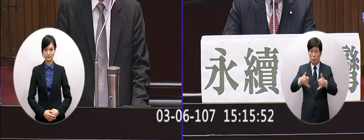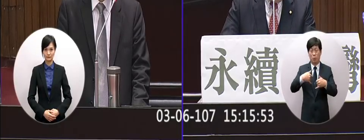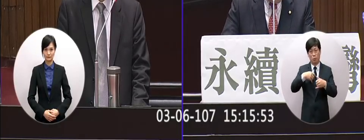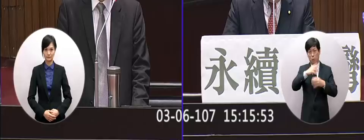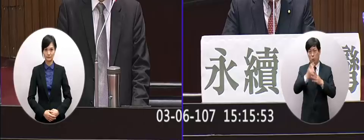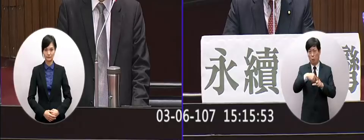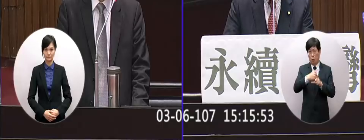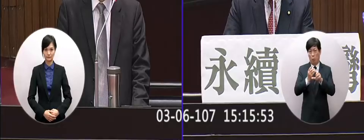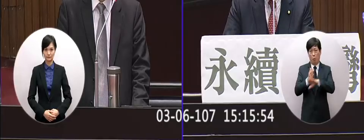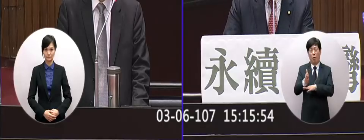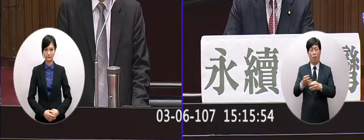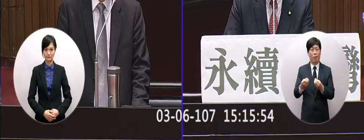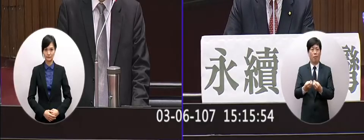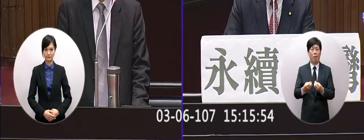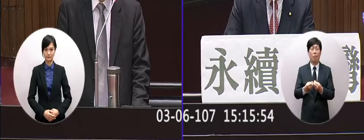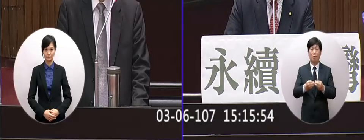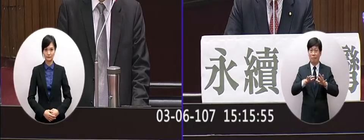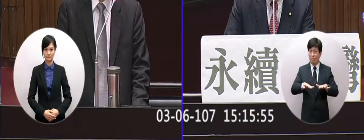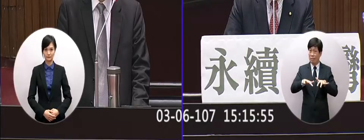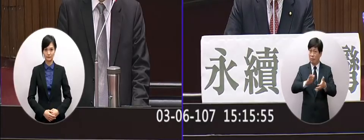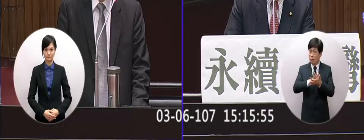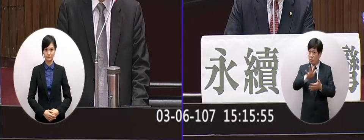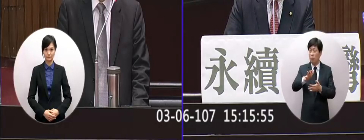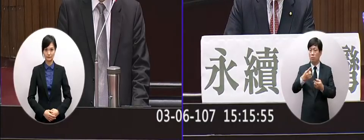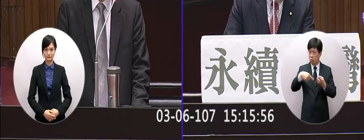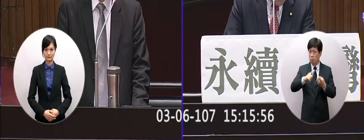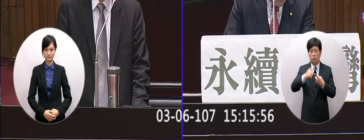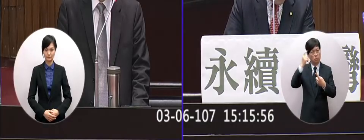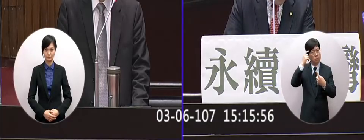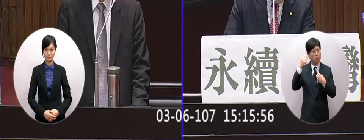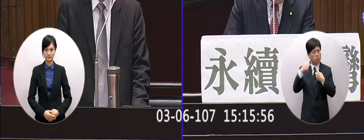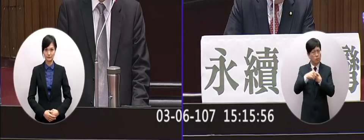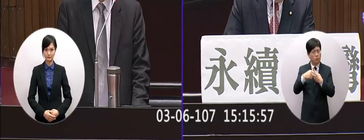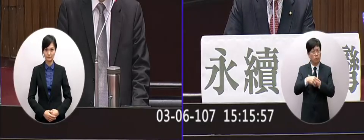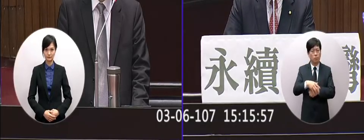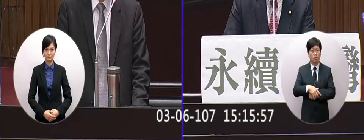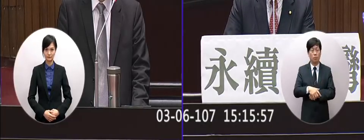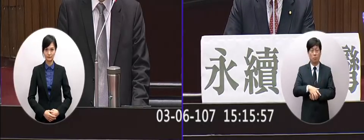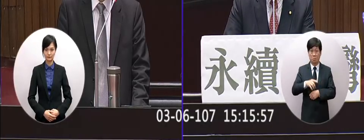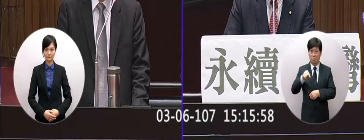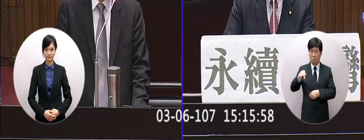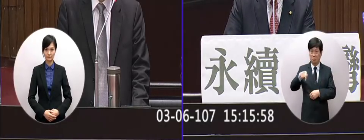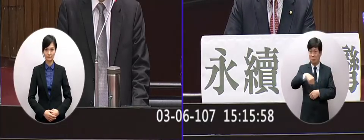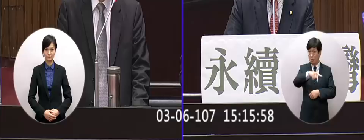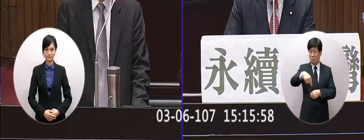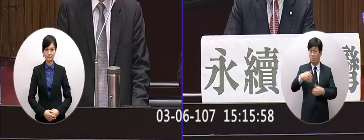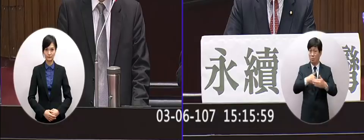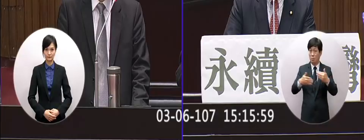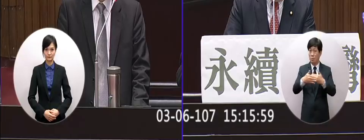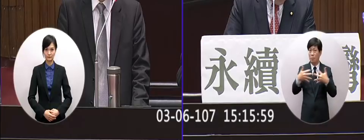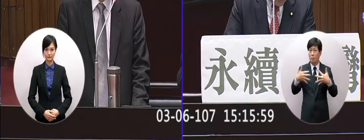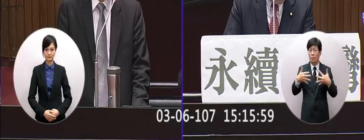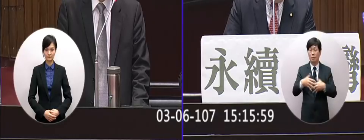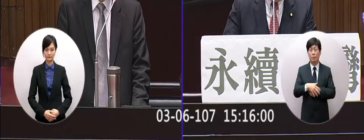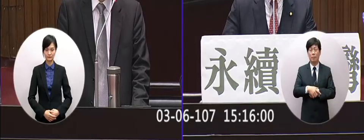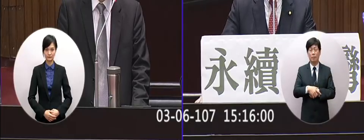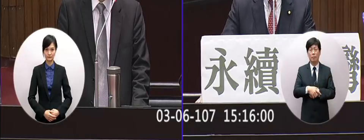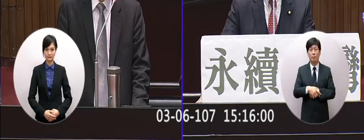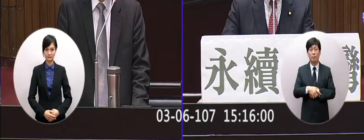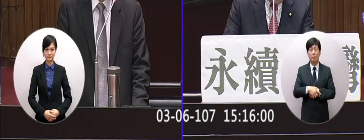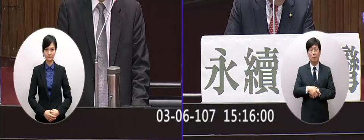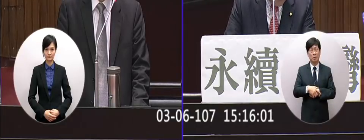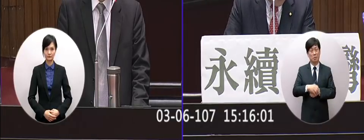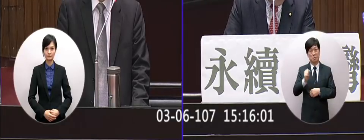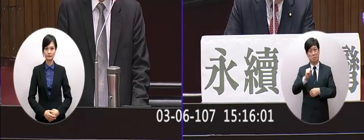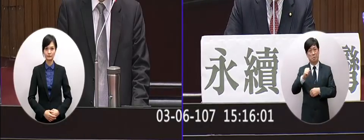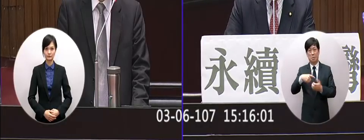况。所以未来在这一次地震后，应该要彻底的去看一看这些交通的问题。那交通的问题断不能以